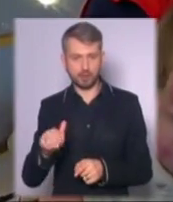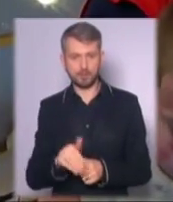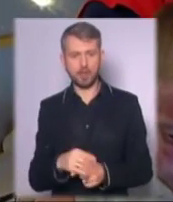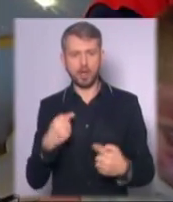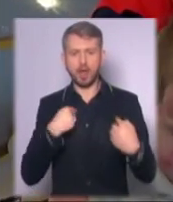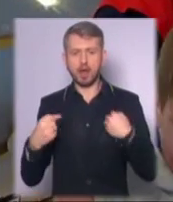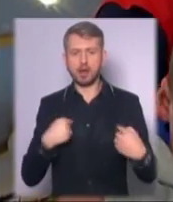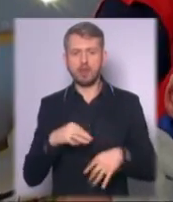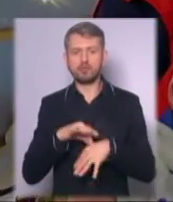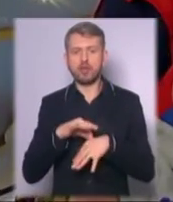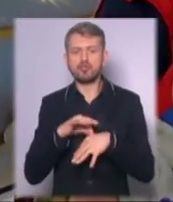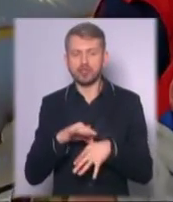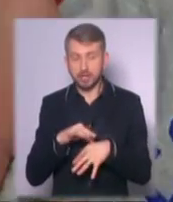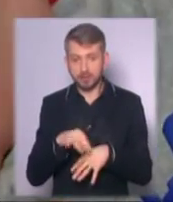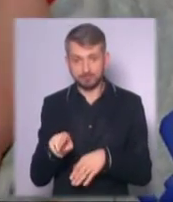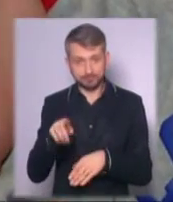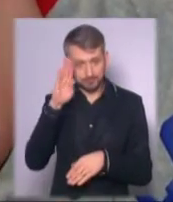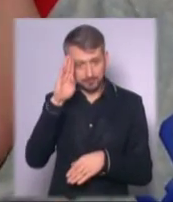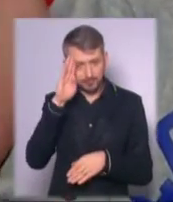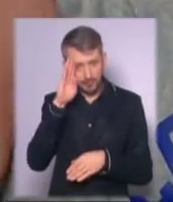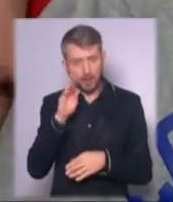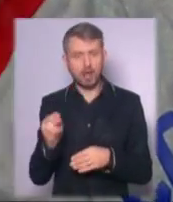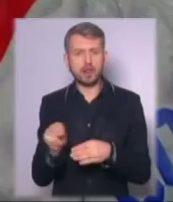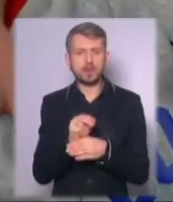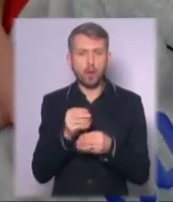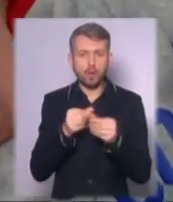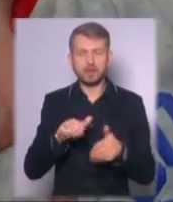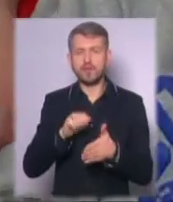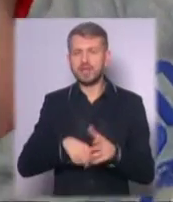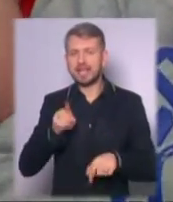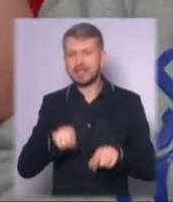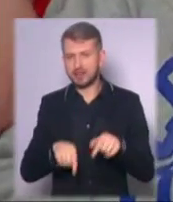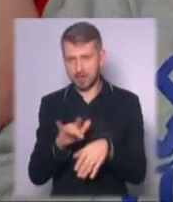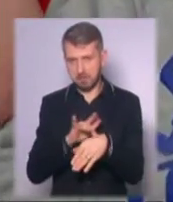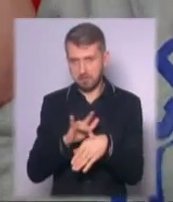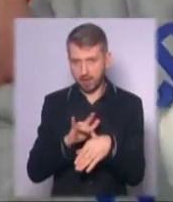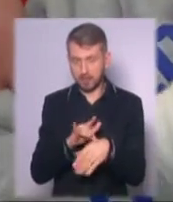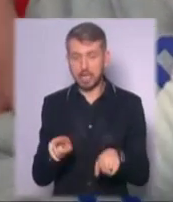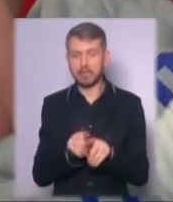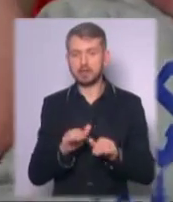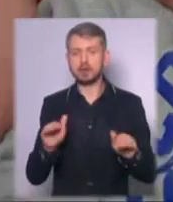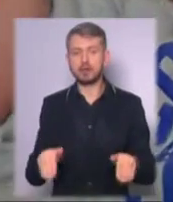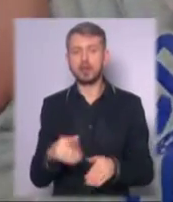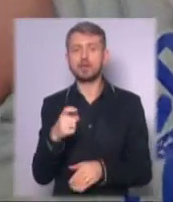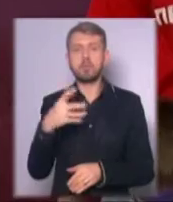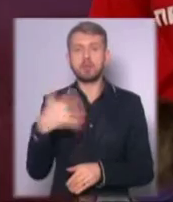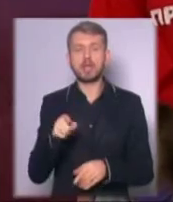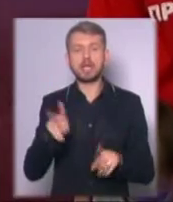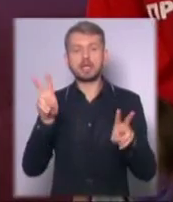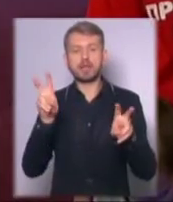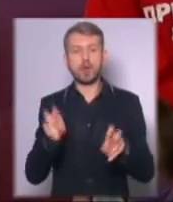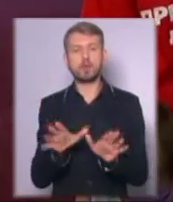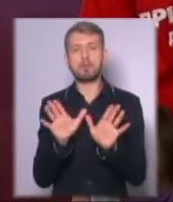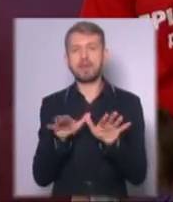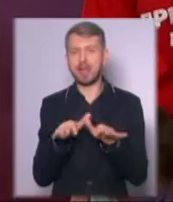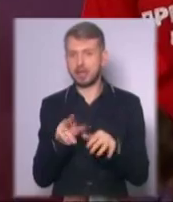6-річного Миколки загоюються лише від рідкісних антисептиків та мази. Таких діток в Україні щонайбільше 1,5 сотні. Їх називають метеликами. Утім, за